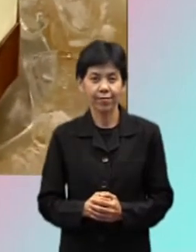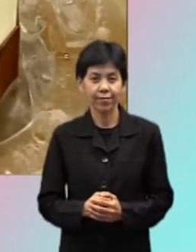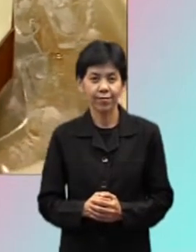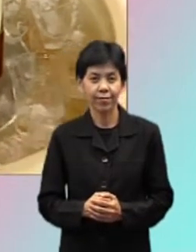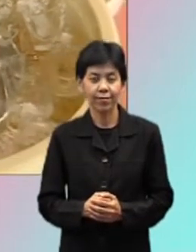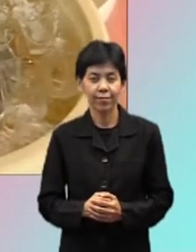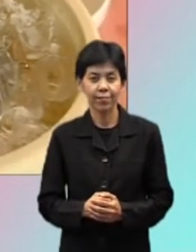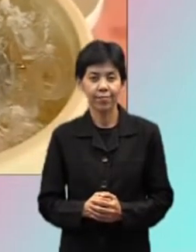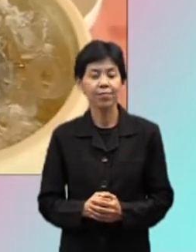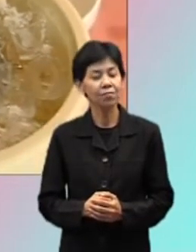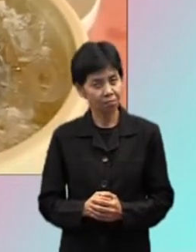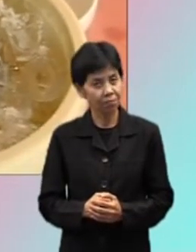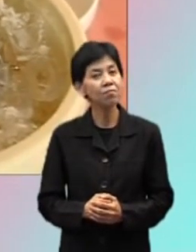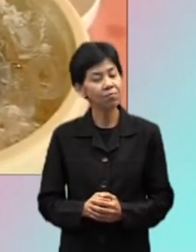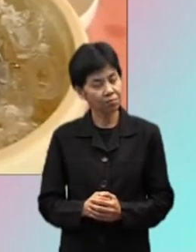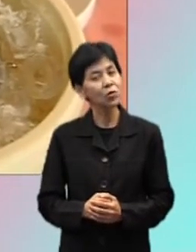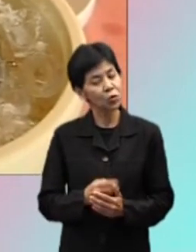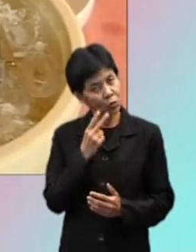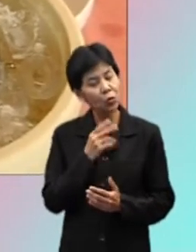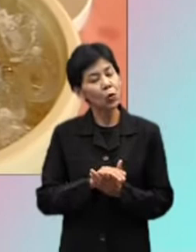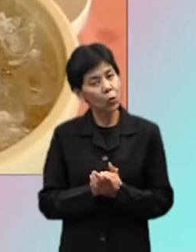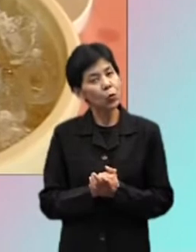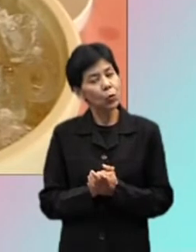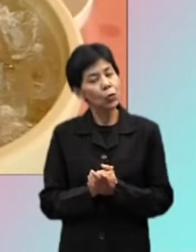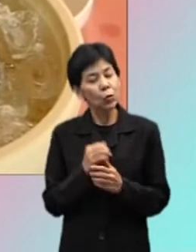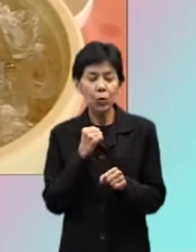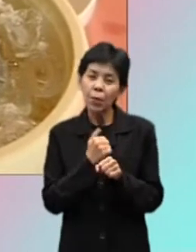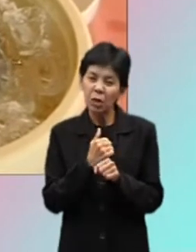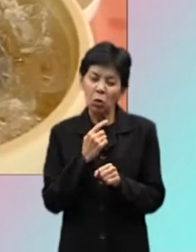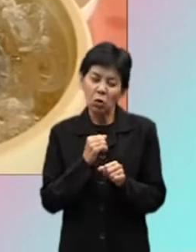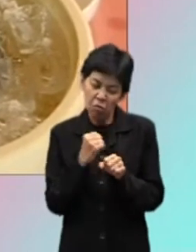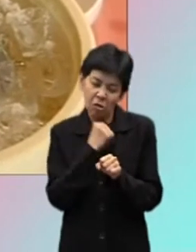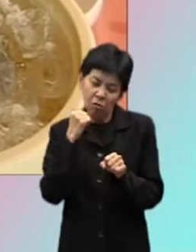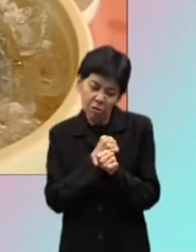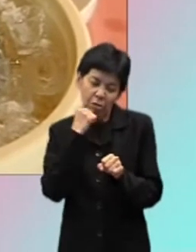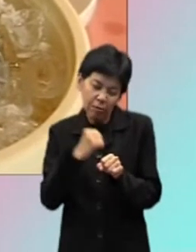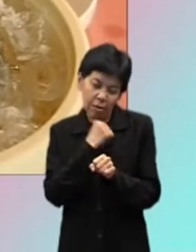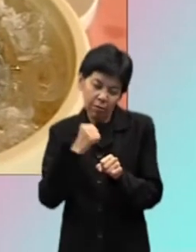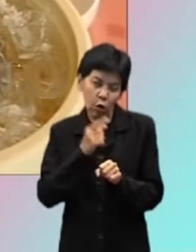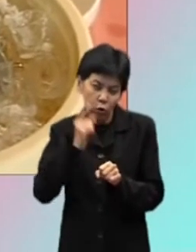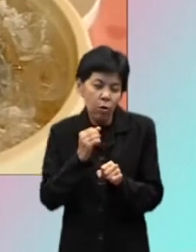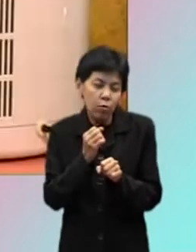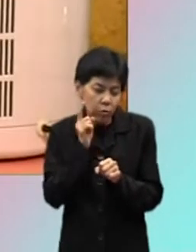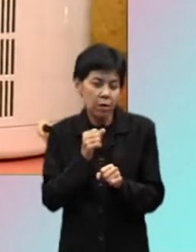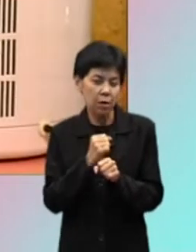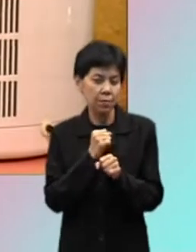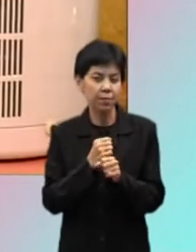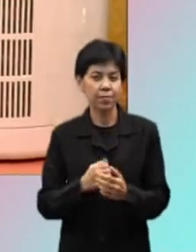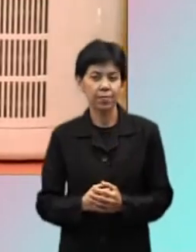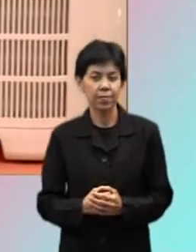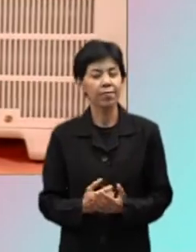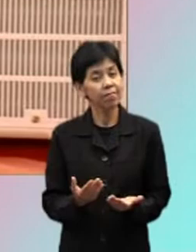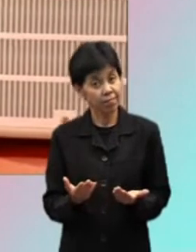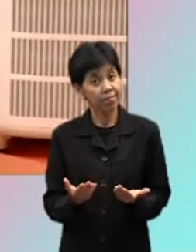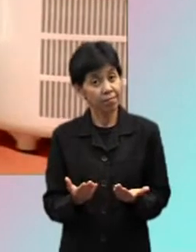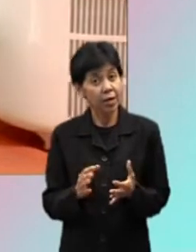เออครับดูไปก็ไม่ยากไม่ง่ายนะครับแต่ว่าคงต้องอาศัยประสบการณ์ลองผิดลองถูกกันเอาเองบ้างว่าแต่ว่